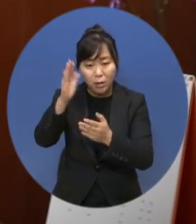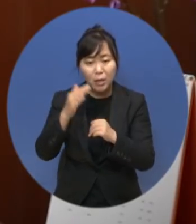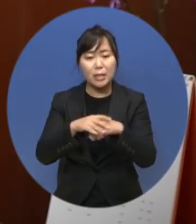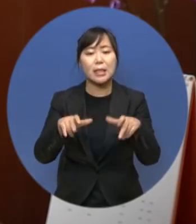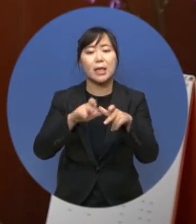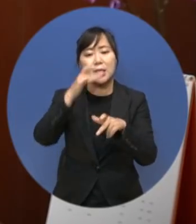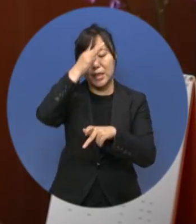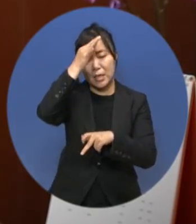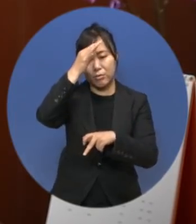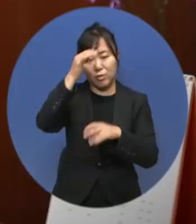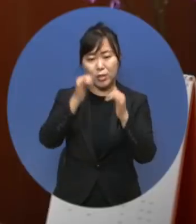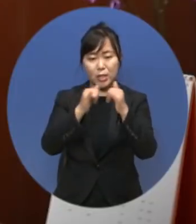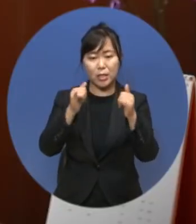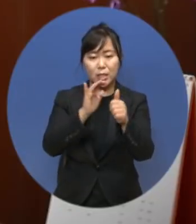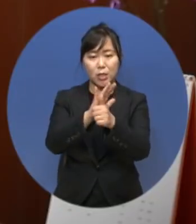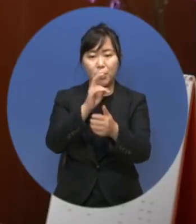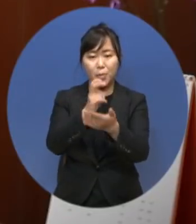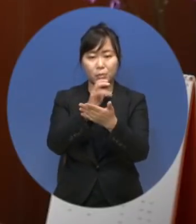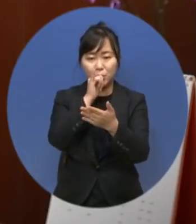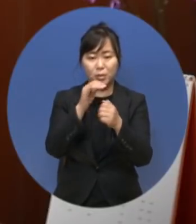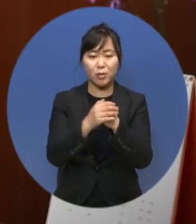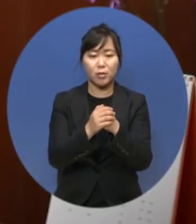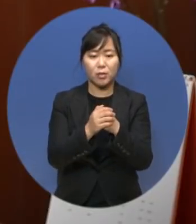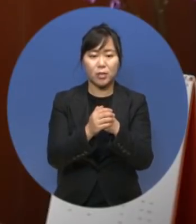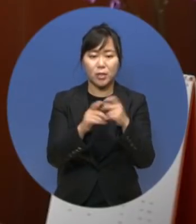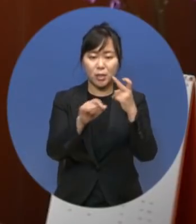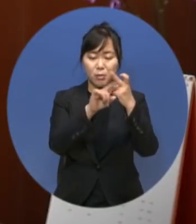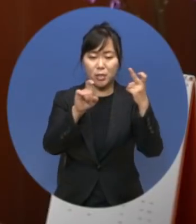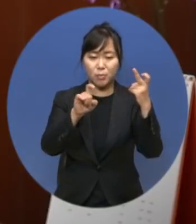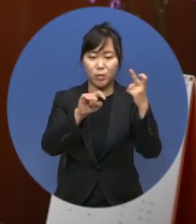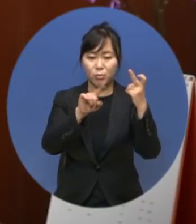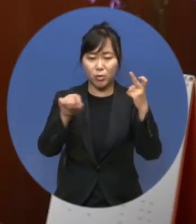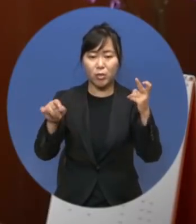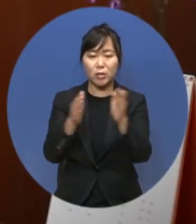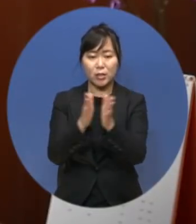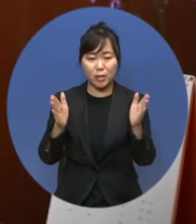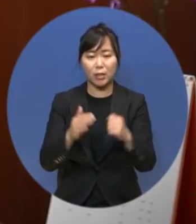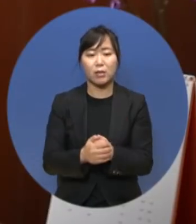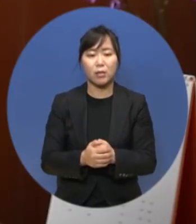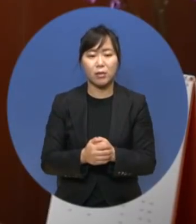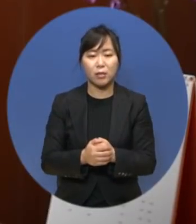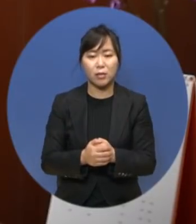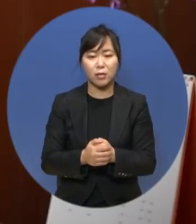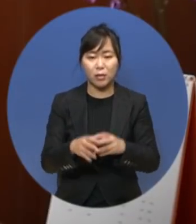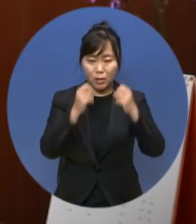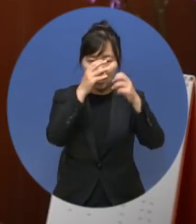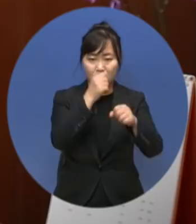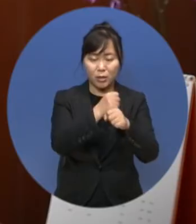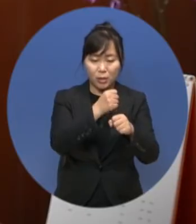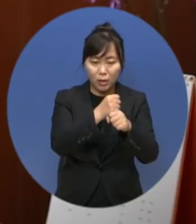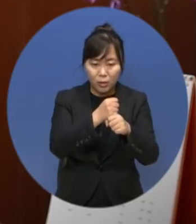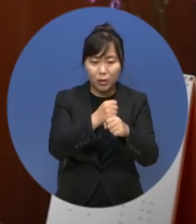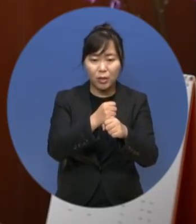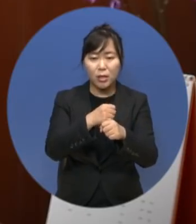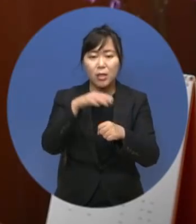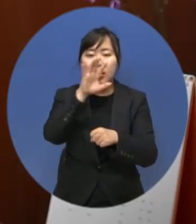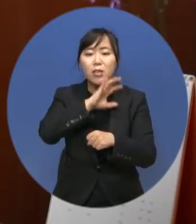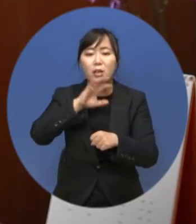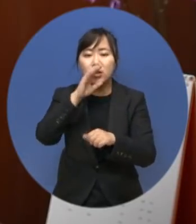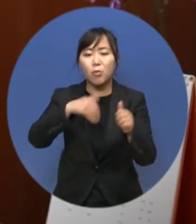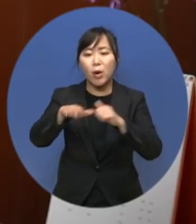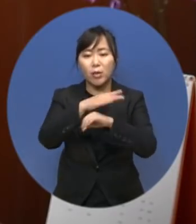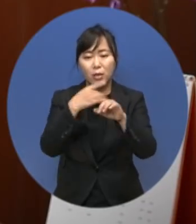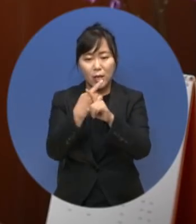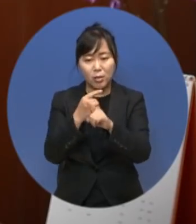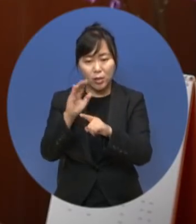예술인 지원 법률이 있습니다. 12월 10일부터 시행되게 될 텐데요. 창작이나 연습 환경이